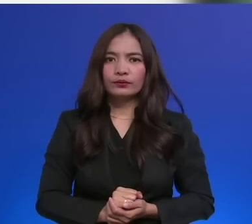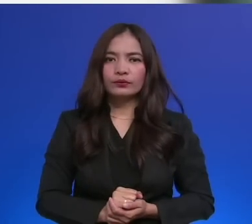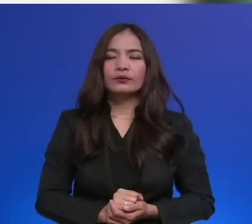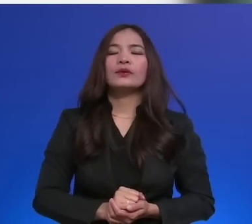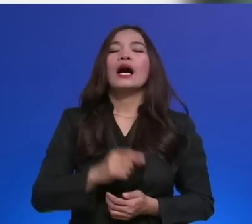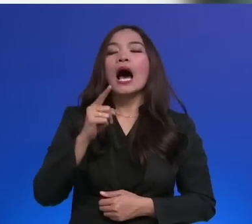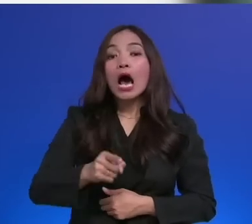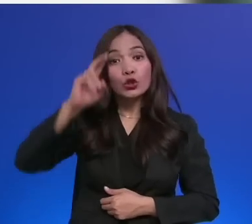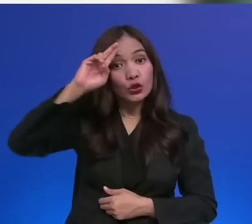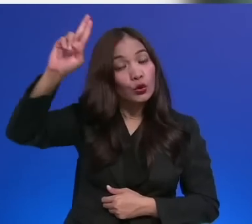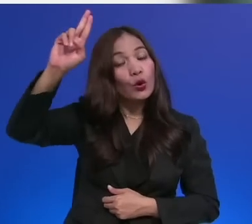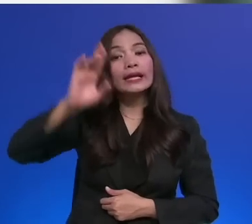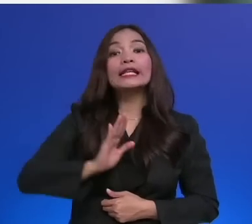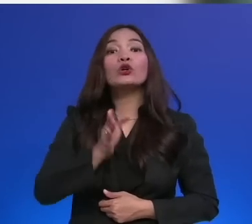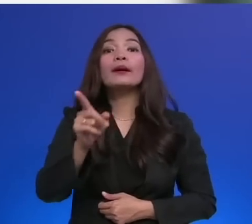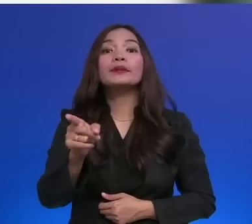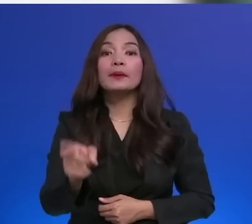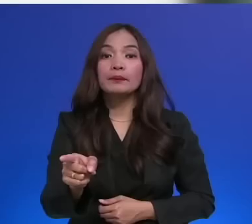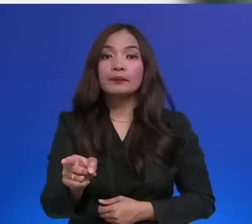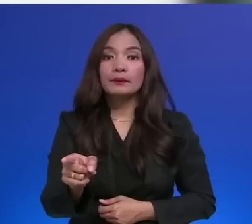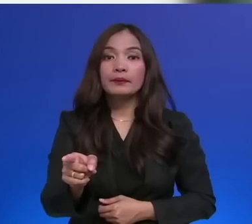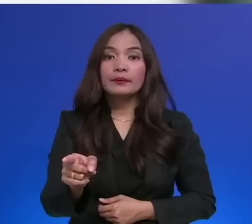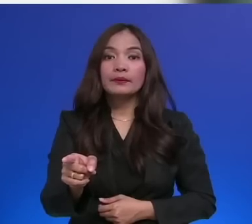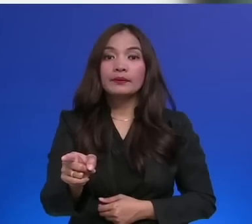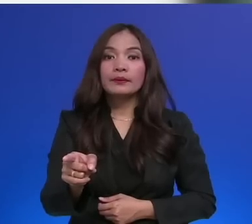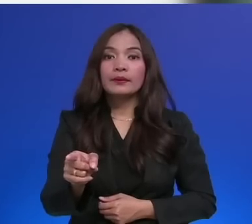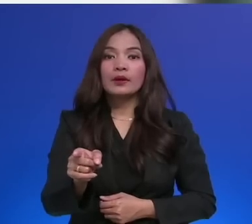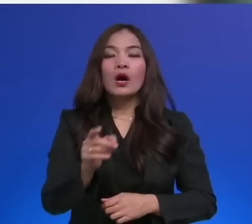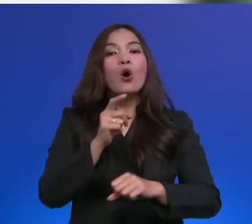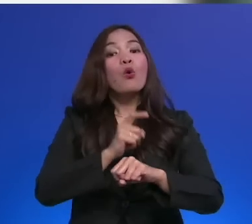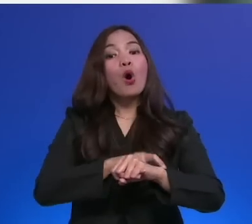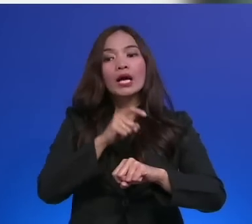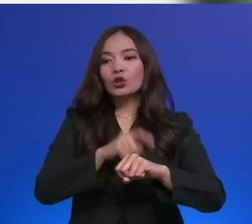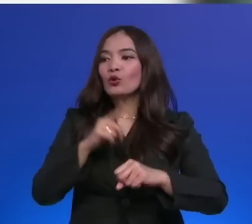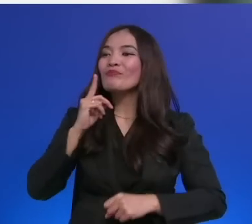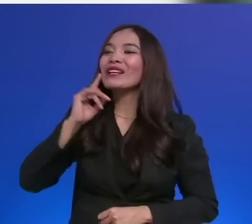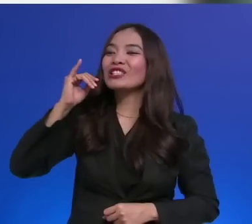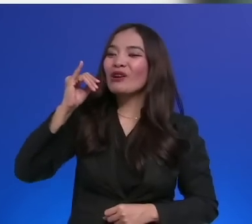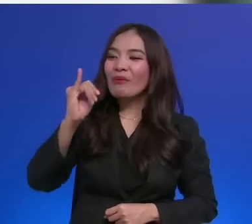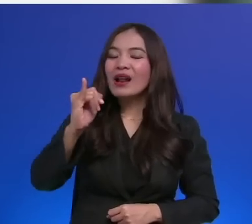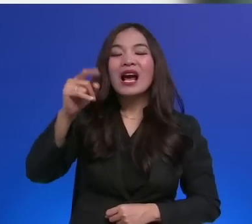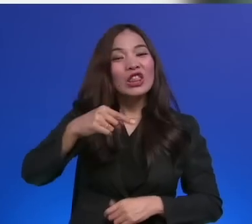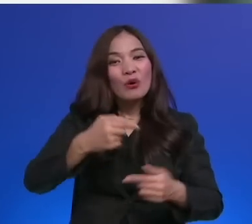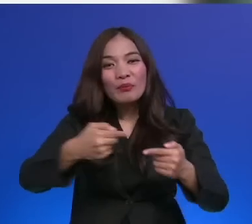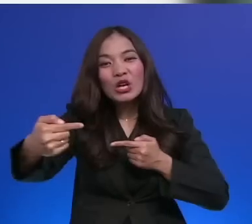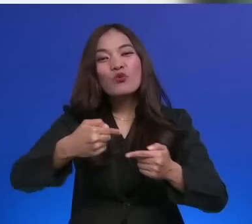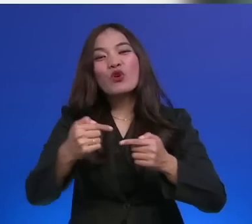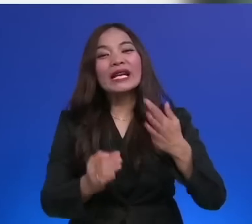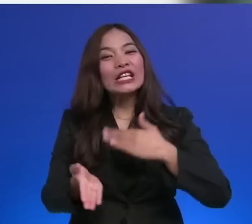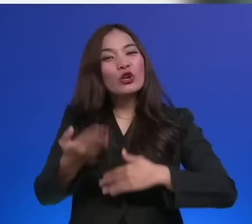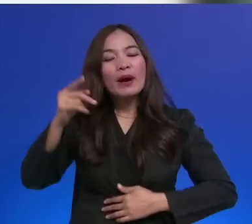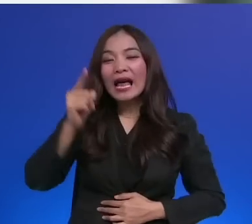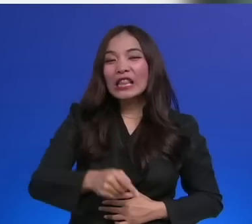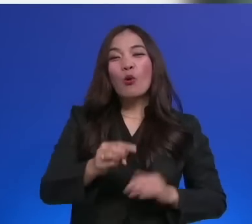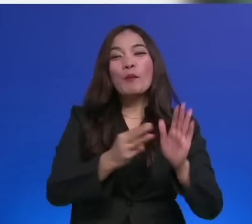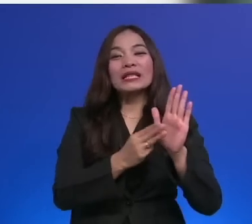Harus melibatkan Tuhan. Mengapa? Karena di dalam pencobaan atau pergumulan hidup atau persoalan